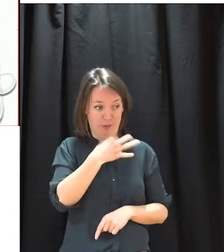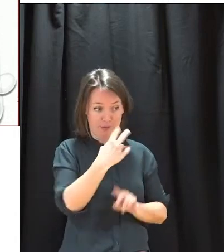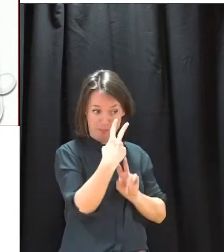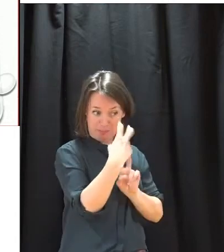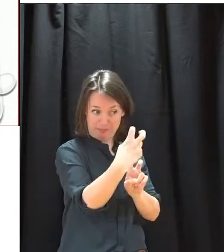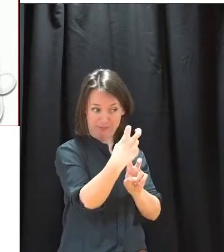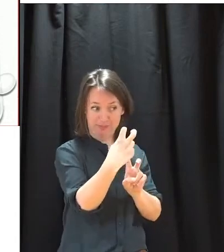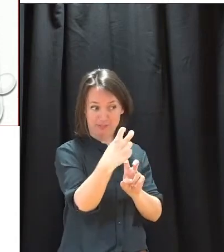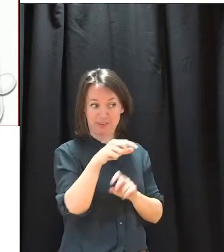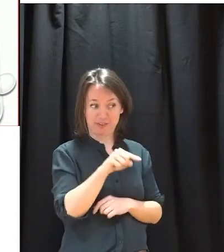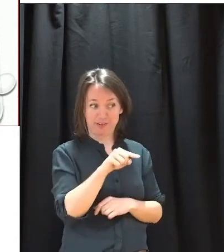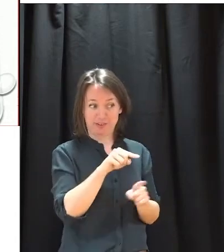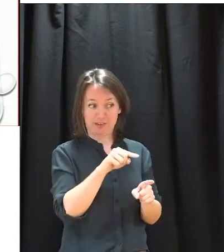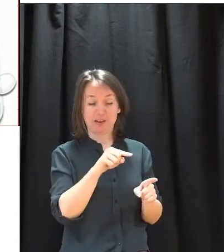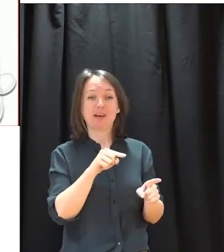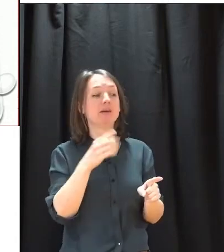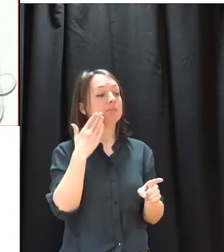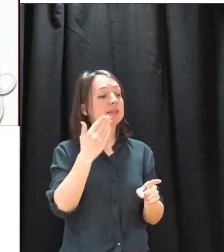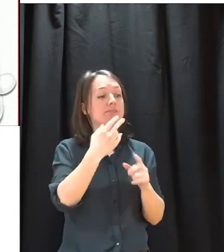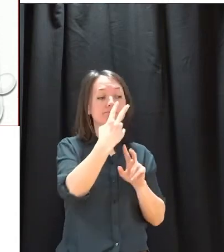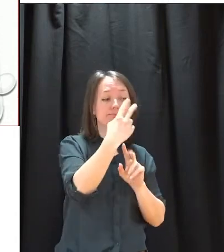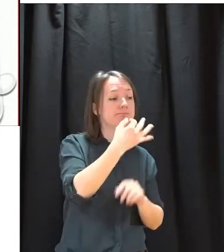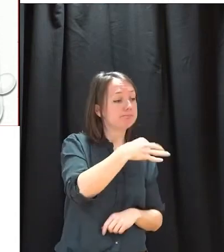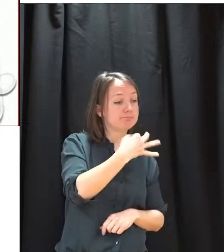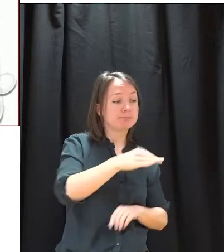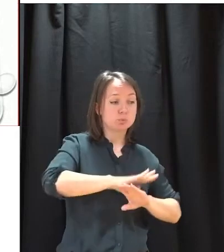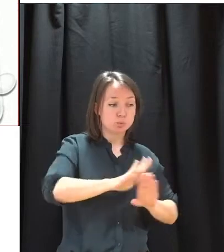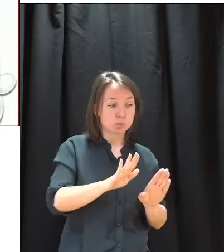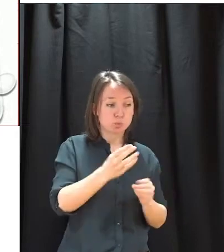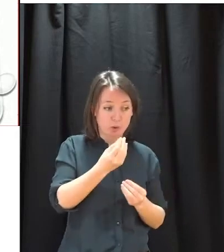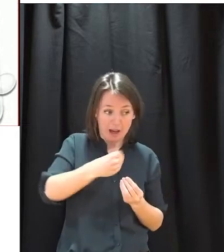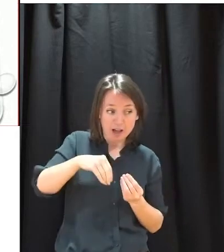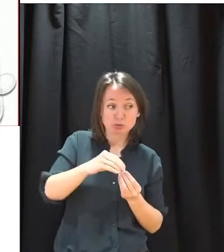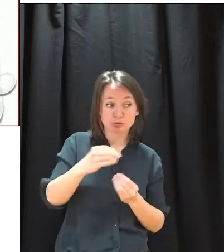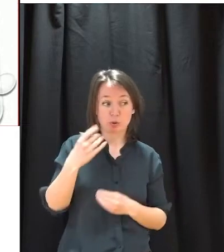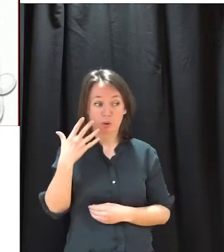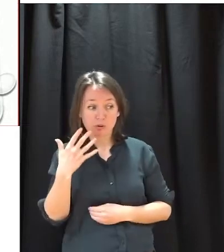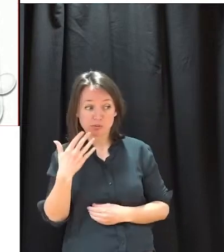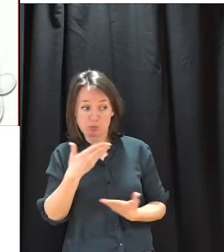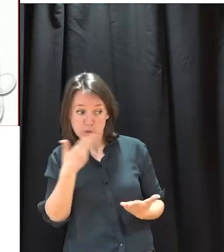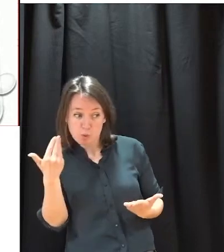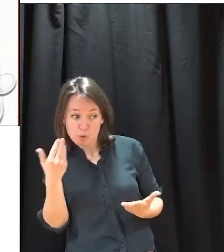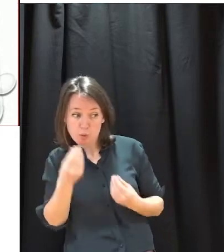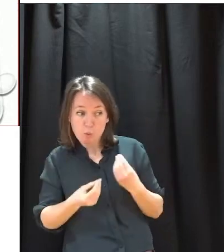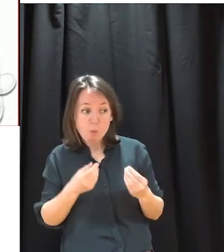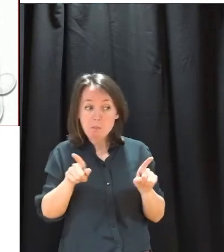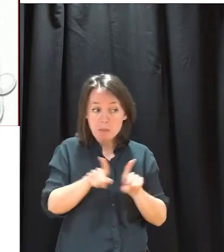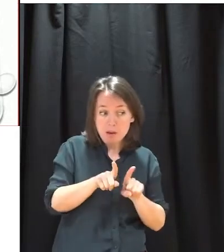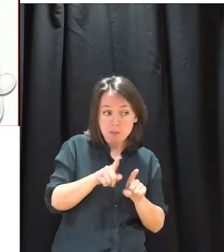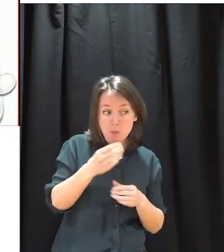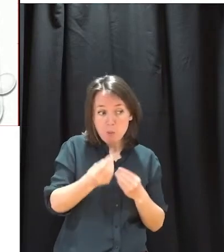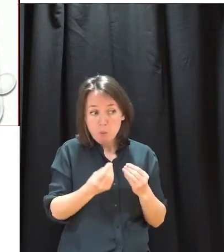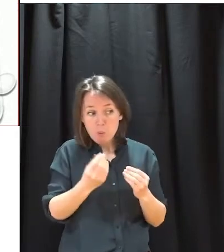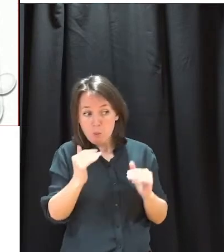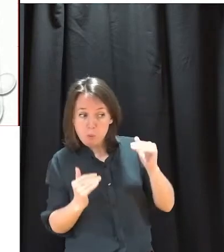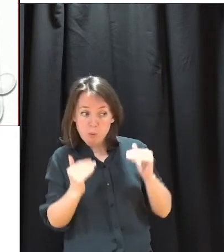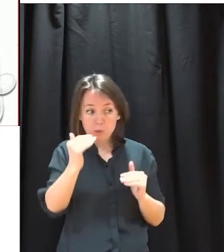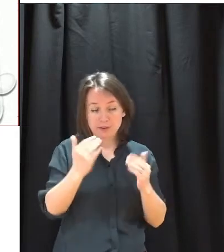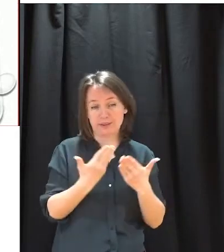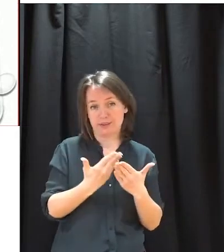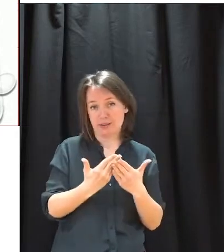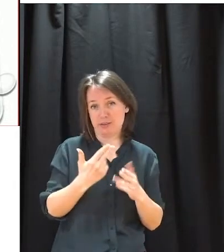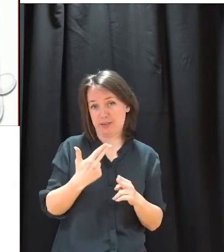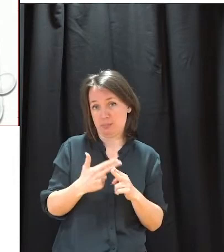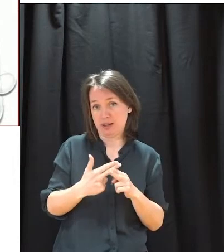était meilleure à l'aide du code ou moins bonne à l'aide du code ou équivalent où il n'y avait pas de différence. C'est ce qu'on appelle, c'est le test du